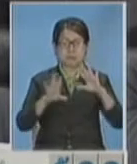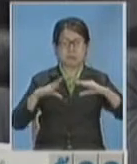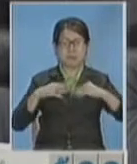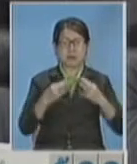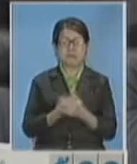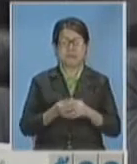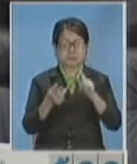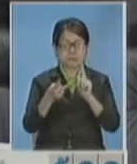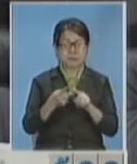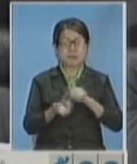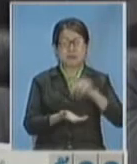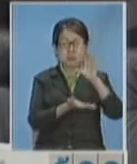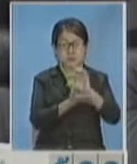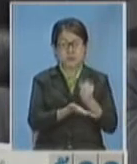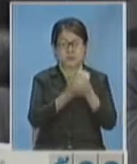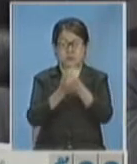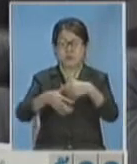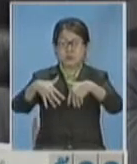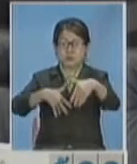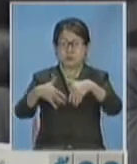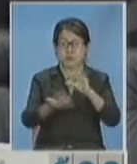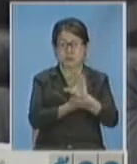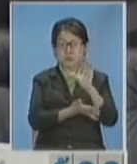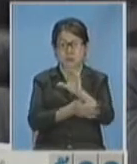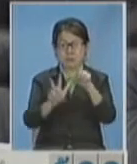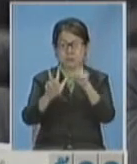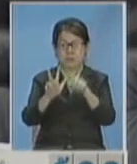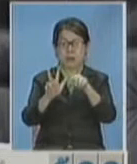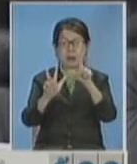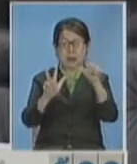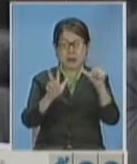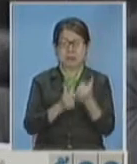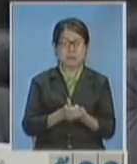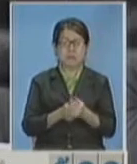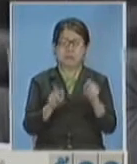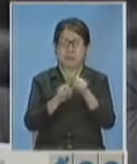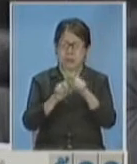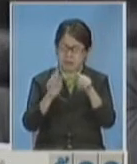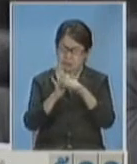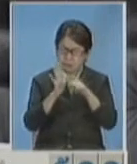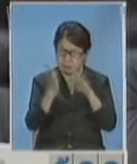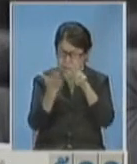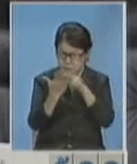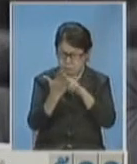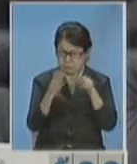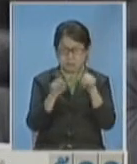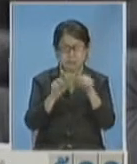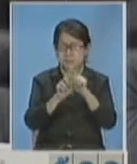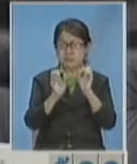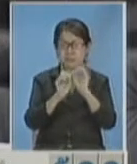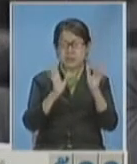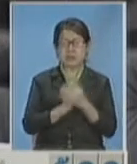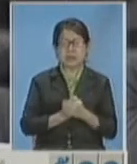กองทุนช่วยเหลือผู้ประกอบการในหมู่บ้านและชุมชน 3,000 ล้านก็ยังไม่มีหลักเกณฑ์ชัดเจนนะคะในรายละเอียดว่าเงินกองทุ